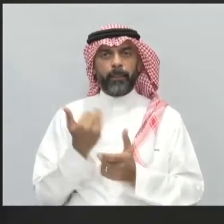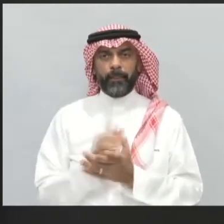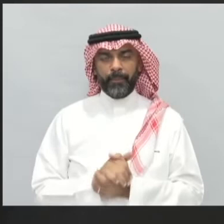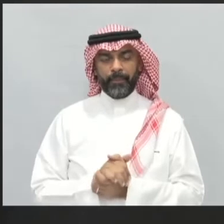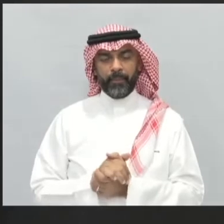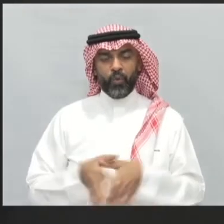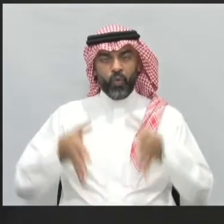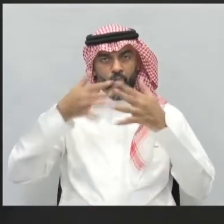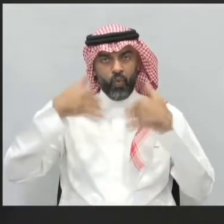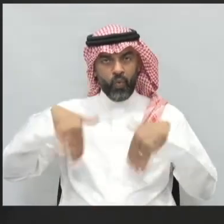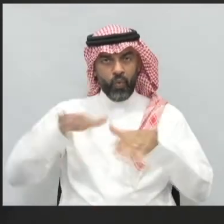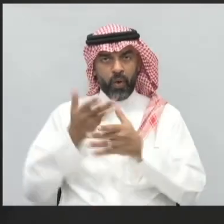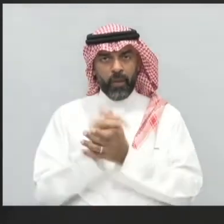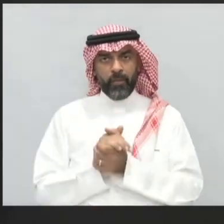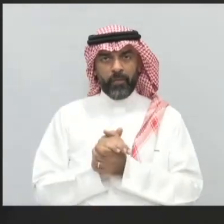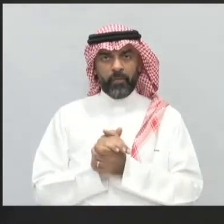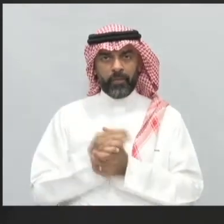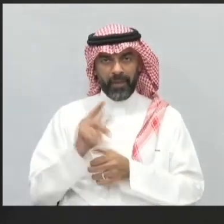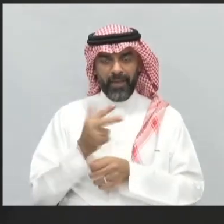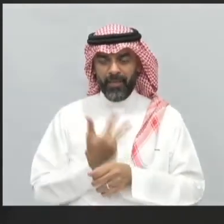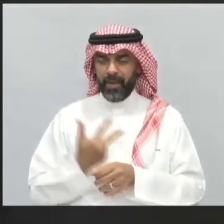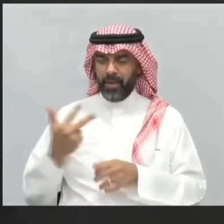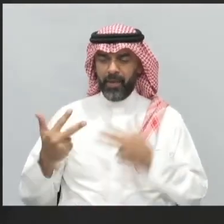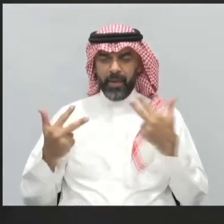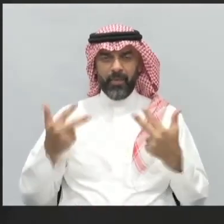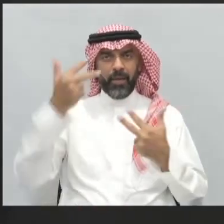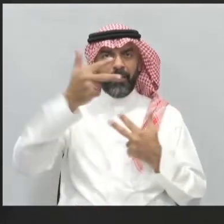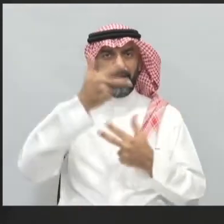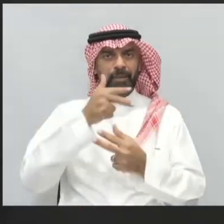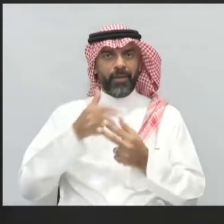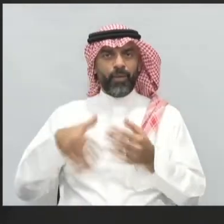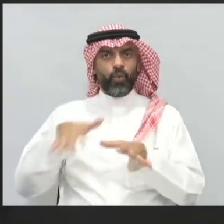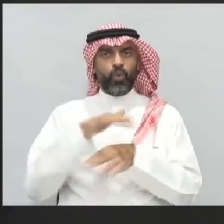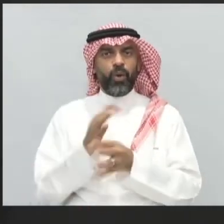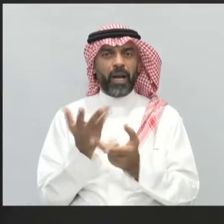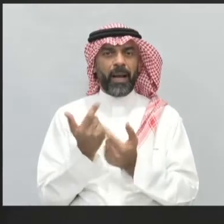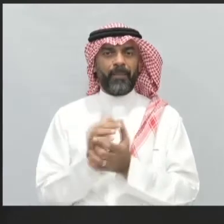كل واحد فيكم ثمانيه فهمت المساله